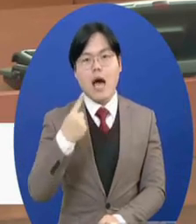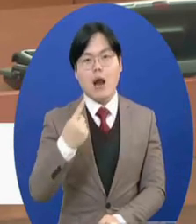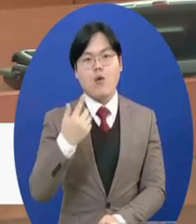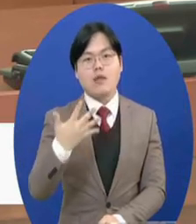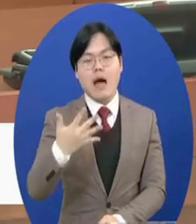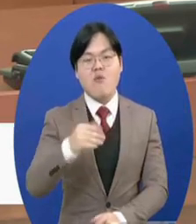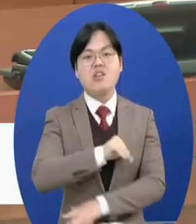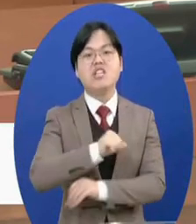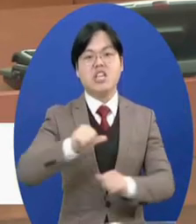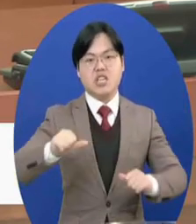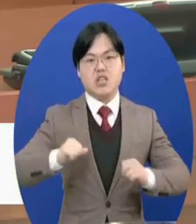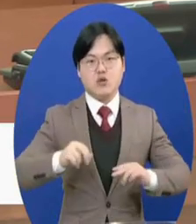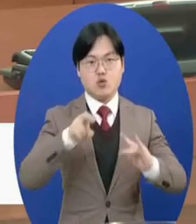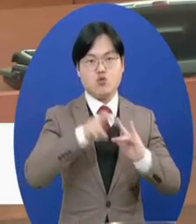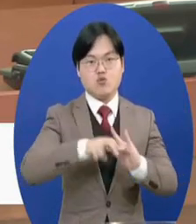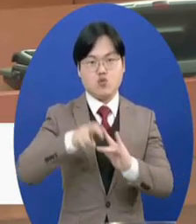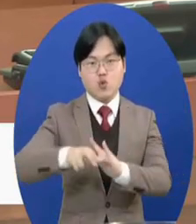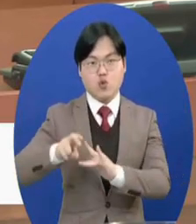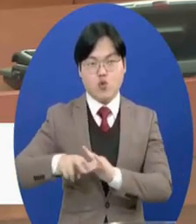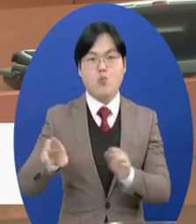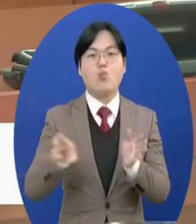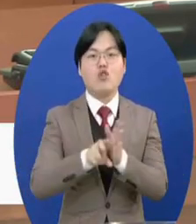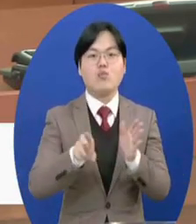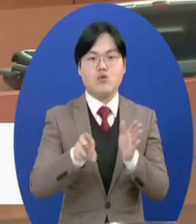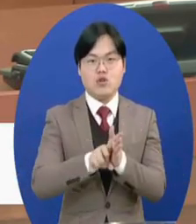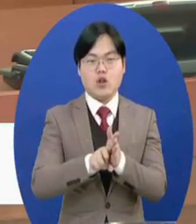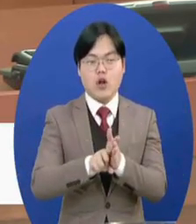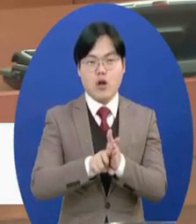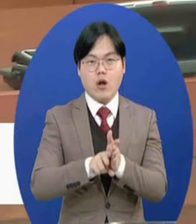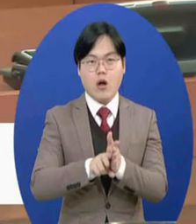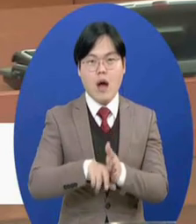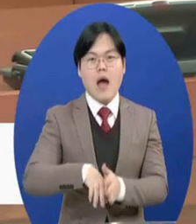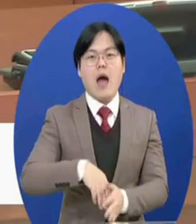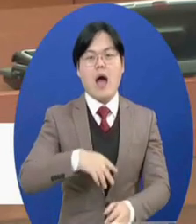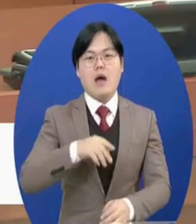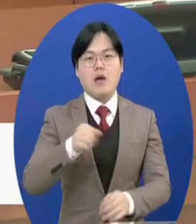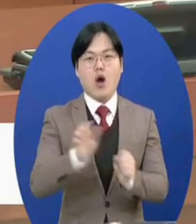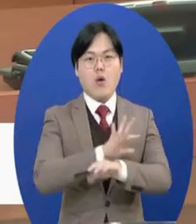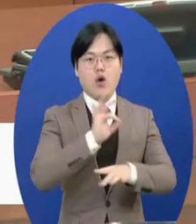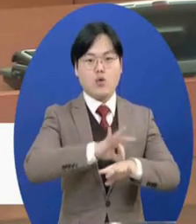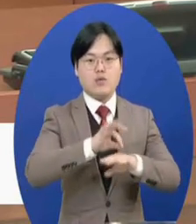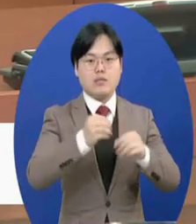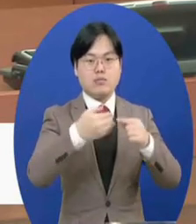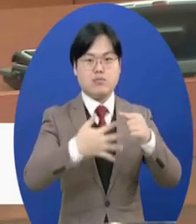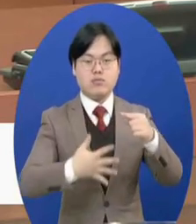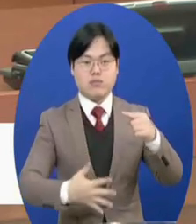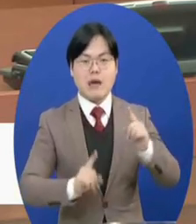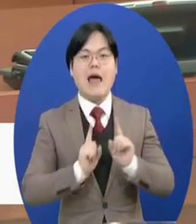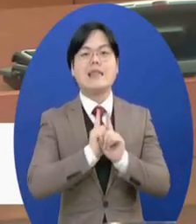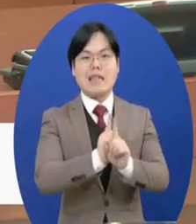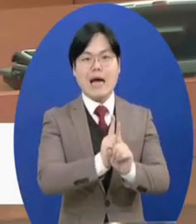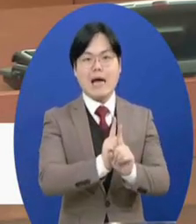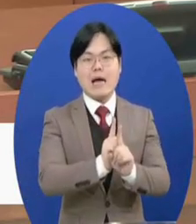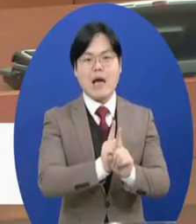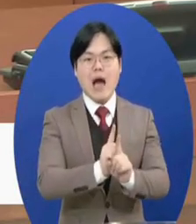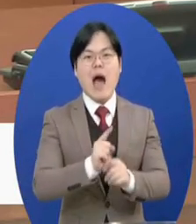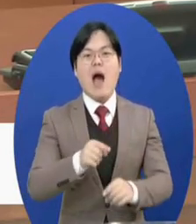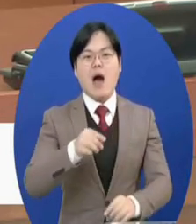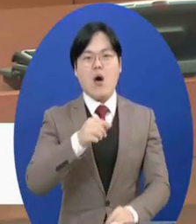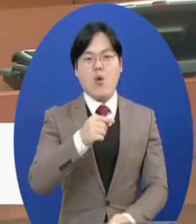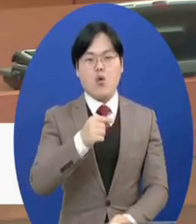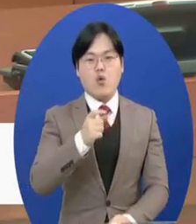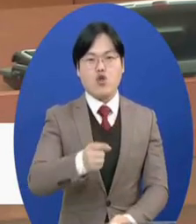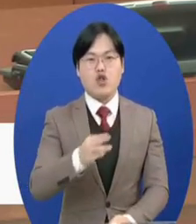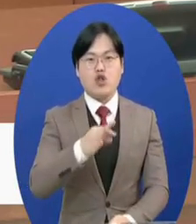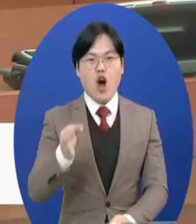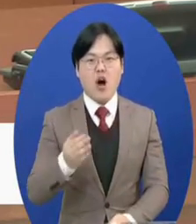12-15 иргэнийг тээвэрлээд ингээд ямар нэгэн байдлаар горим зөрчихгүйгээр тээвэрлэх боломжтой. За үүнээс хитэрчвэл асуудал үүсэж